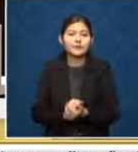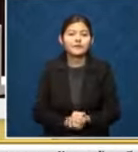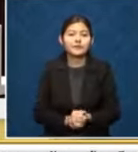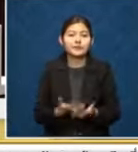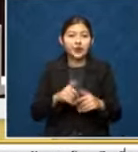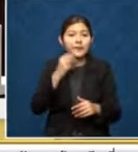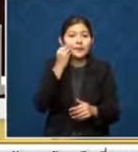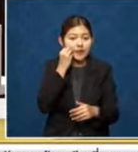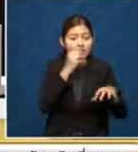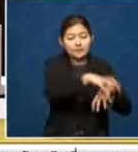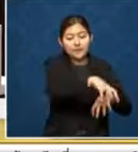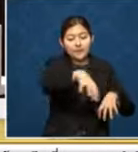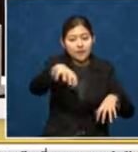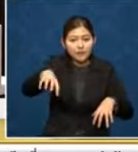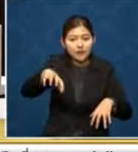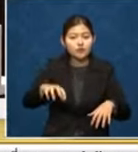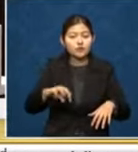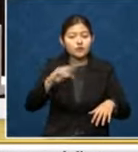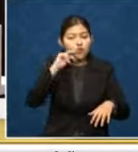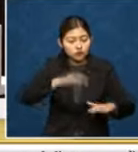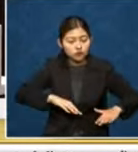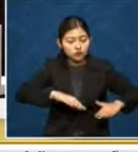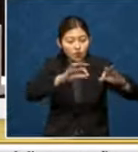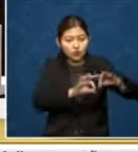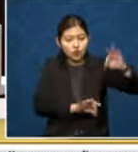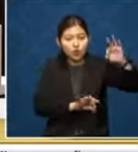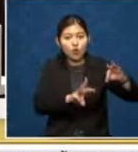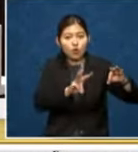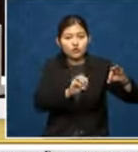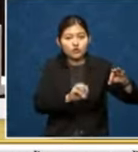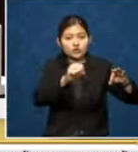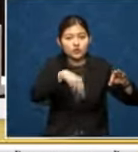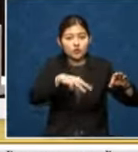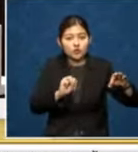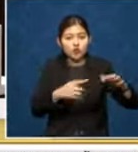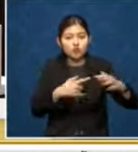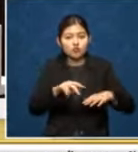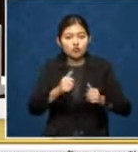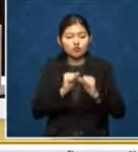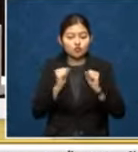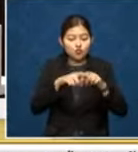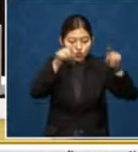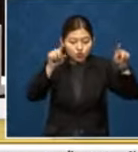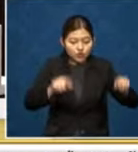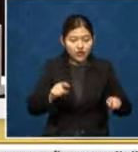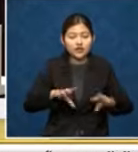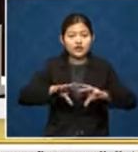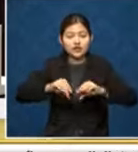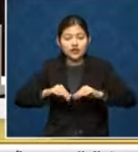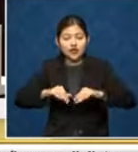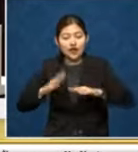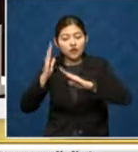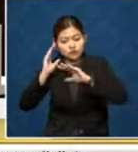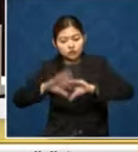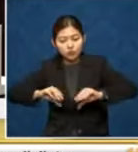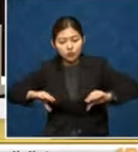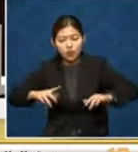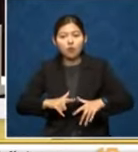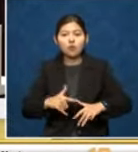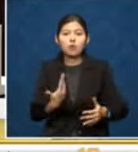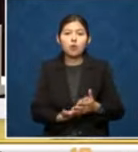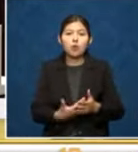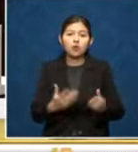ที่โดนน้ำท่วมสูงกว่า60เซนติเมตรตู้เย็นโซฟาเฟอร์นิเจอร์ของใช้ที่มีมูลค่าสูงๆเนี่ยเสียห